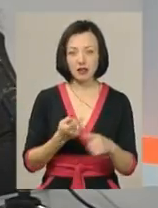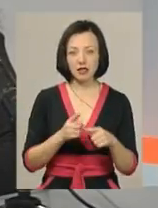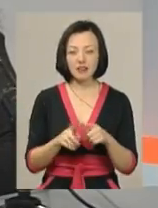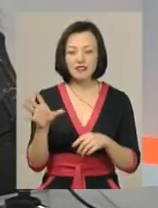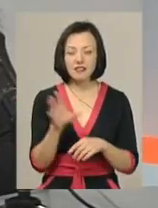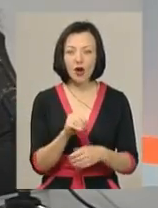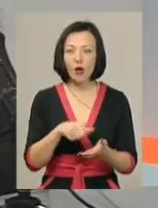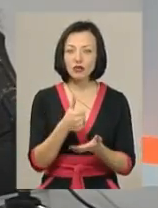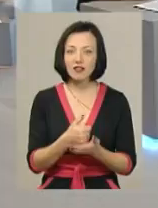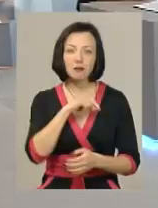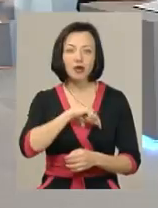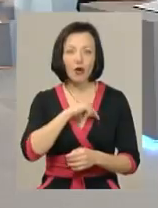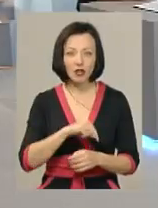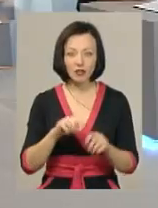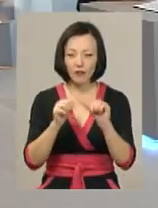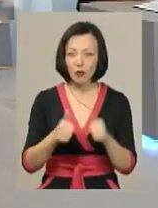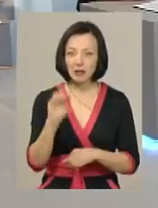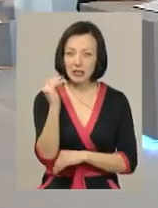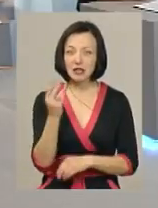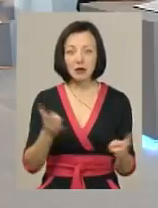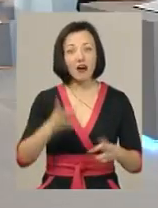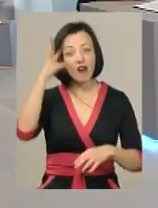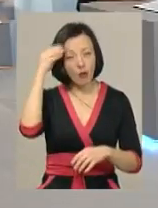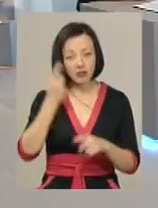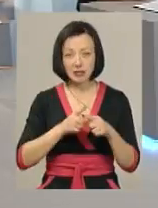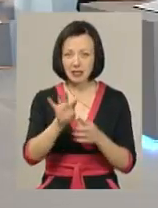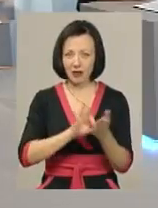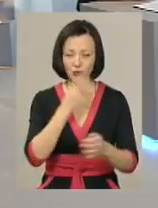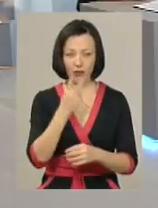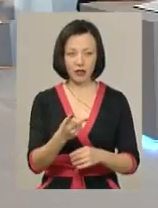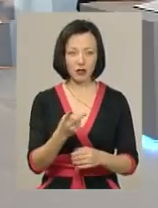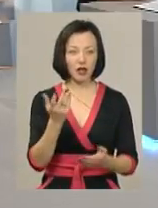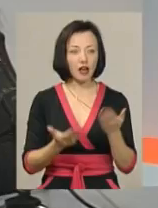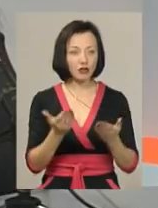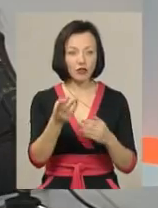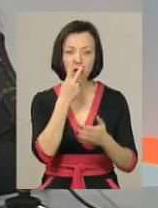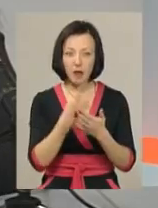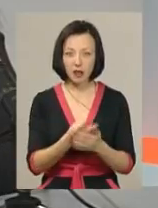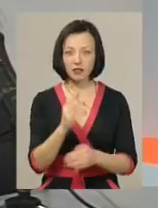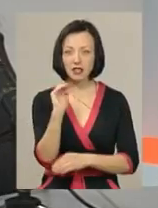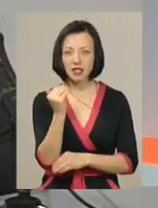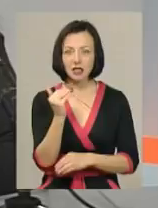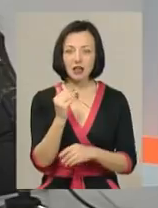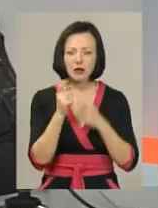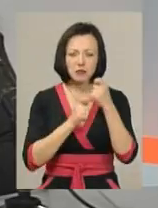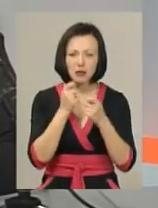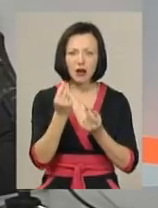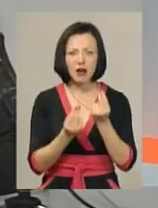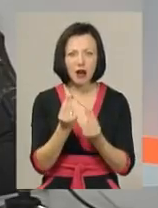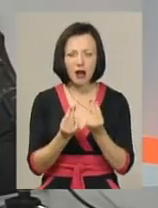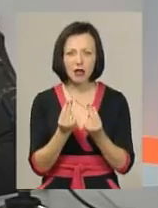психологічні психотипи потрібно своєї дитини враховувати це зразу видно якщо ви бачите що ваша дитина скурпульозно